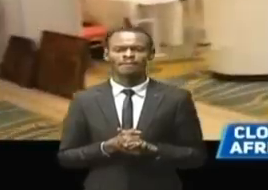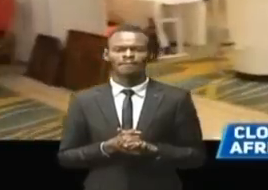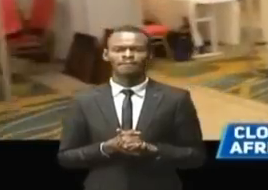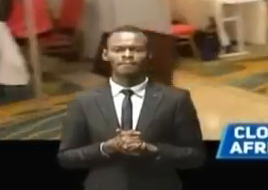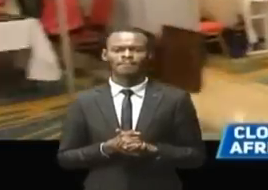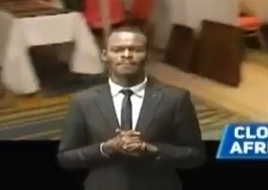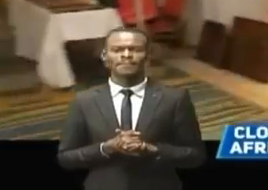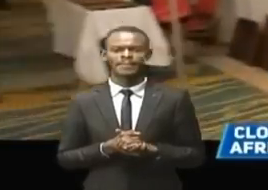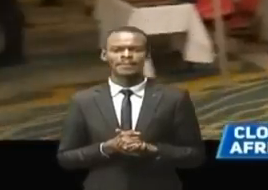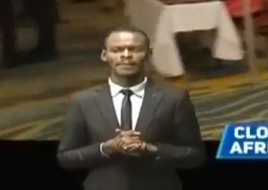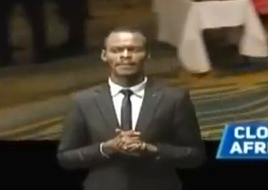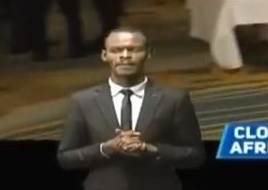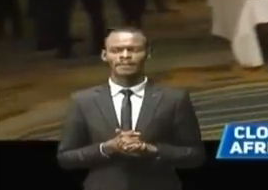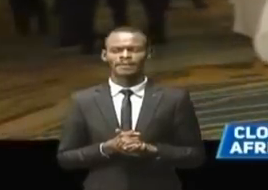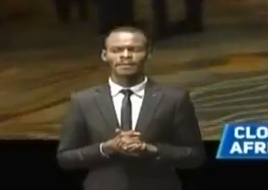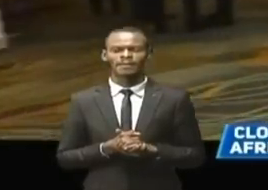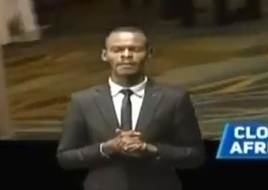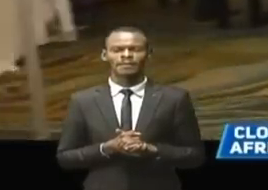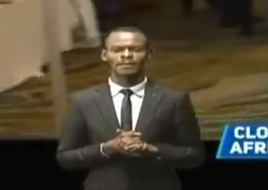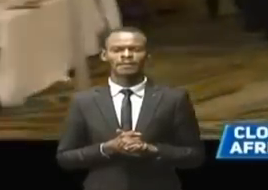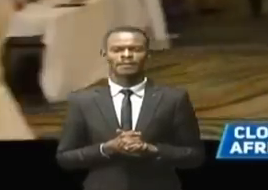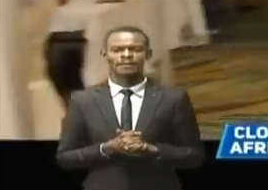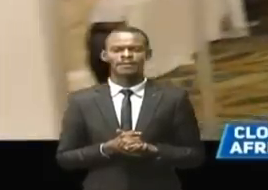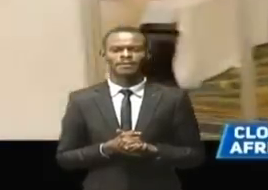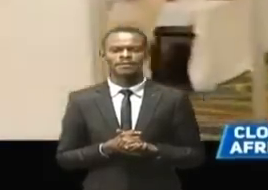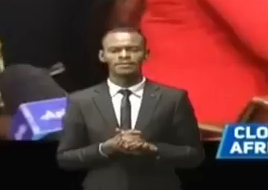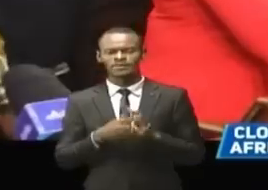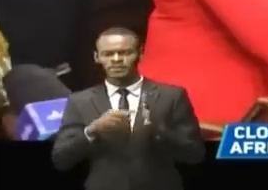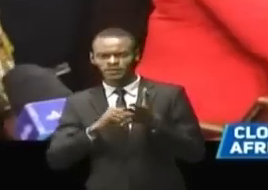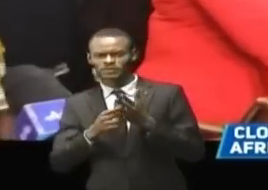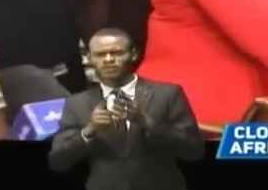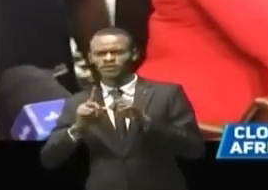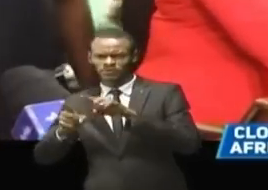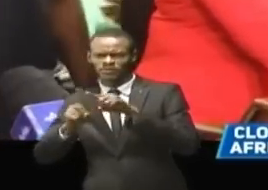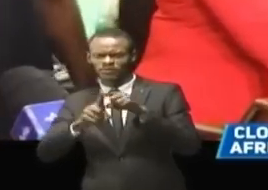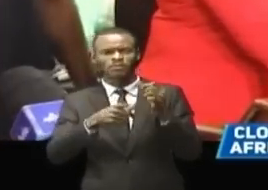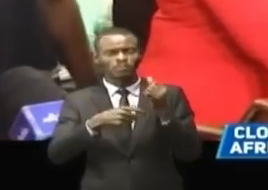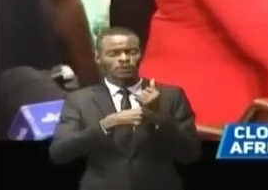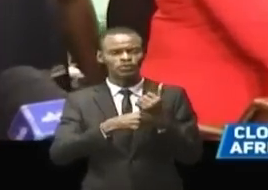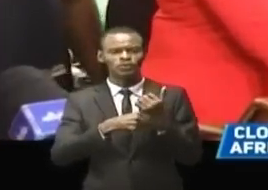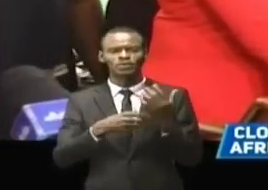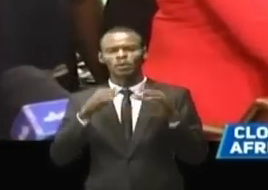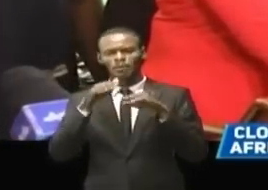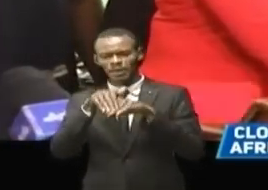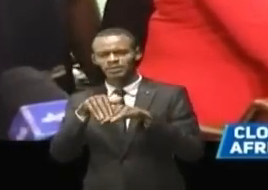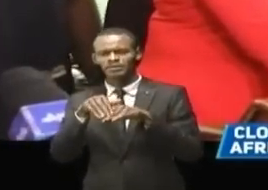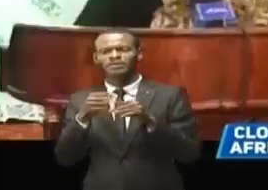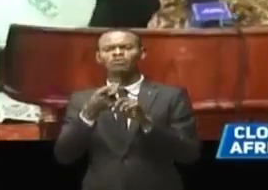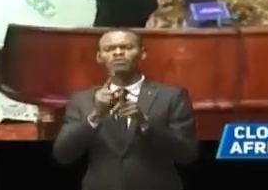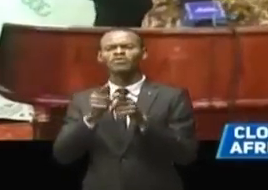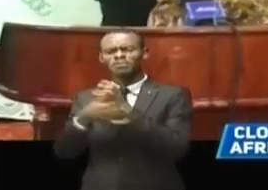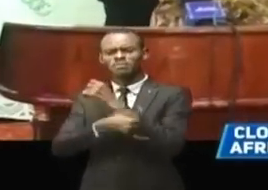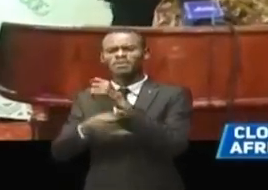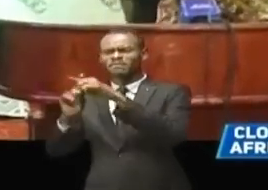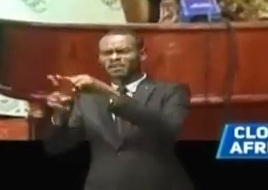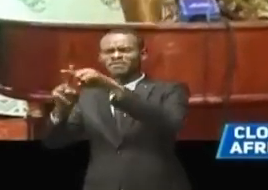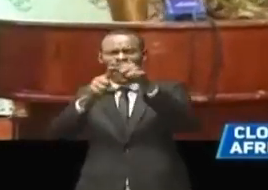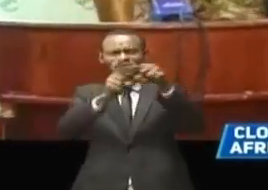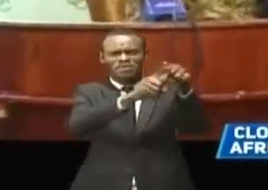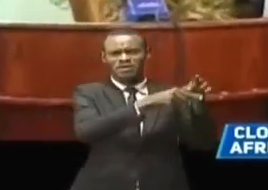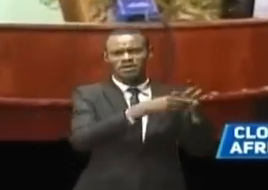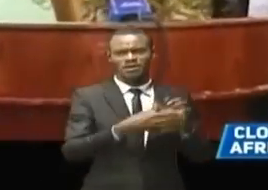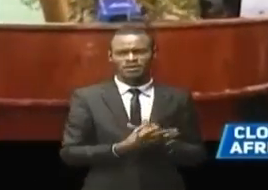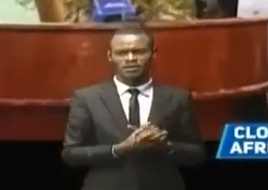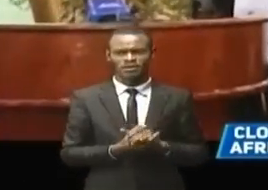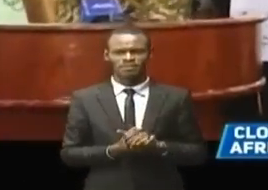chocolats, des chaussures, des vêtements en pagne et autres. Tous les pays présents aux assises ont reçu de